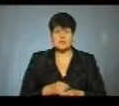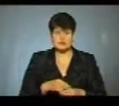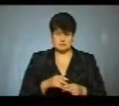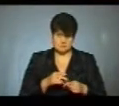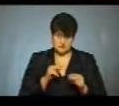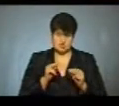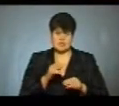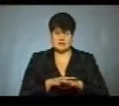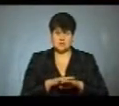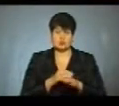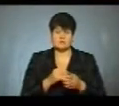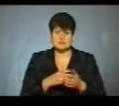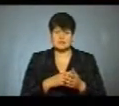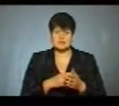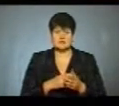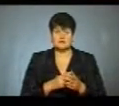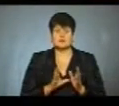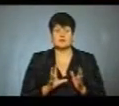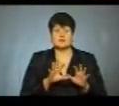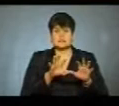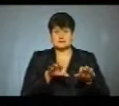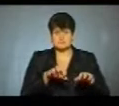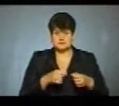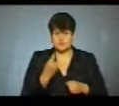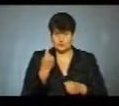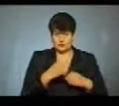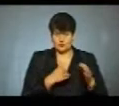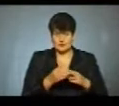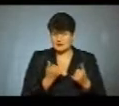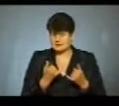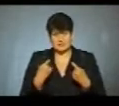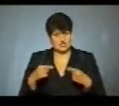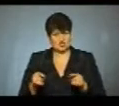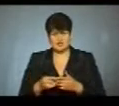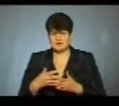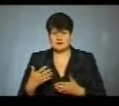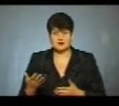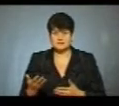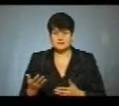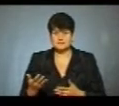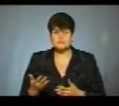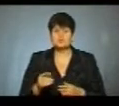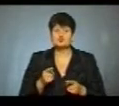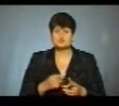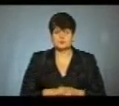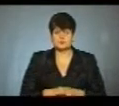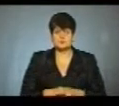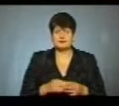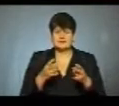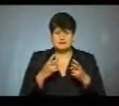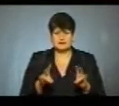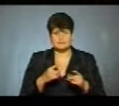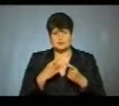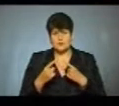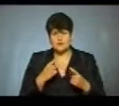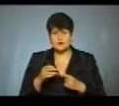справедливій ринковій ціні. Зайшли в одні руки, зараз вони мають зовсім іншу ціну. Тому що, ну, не варто